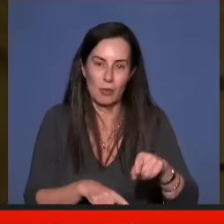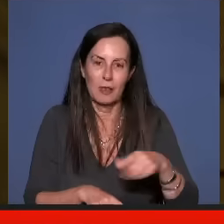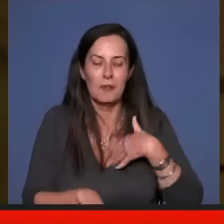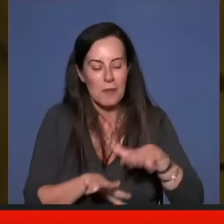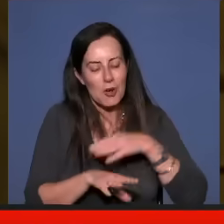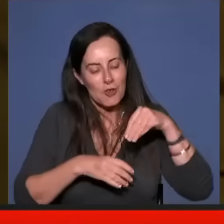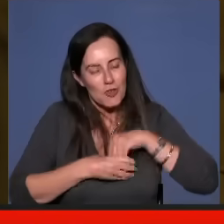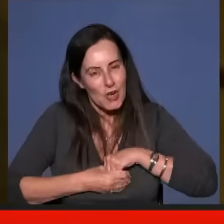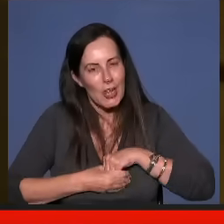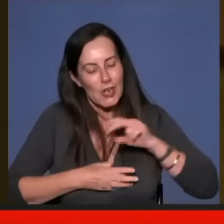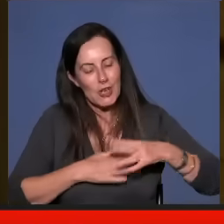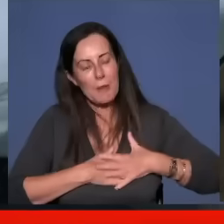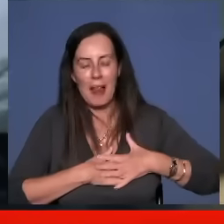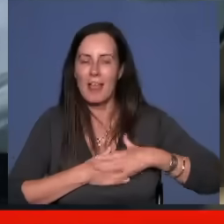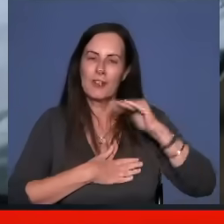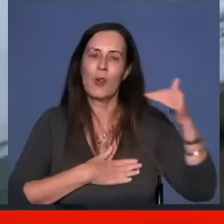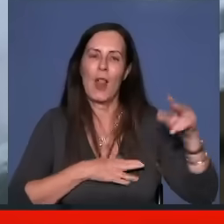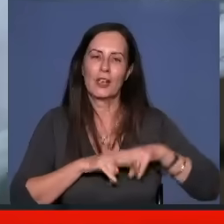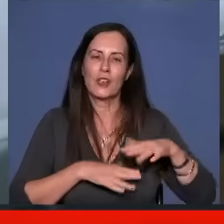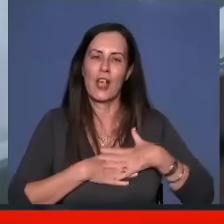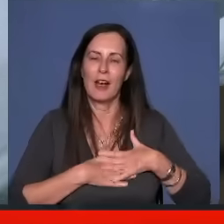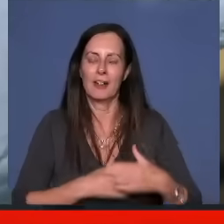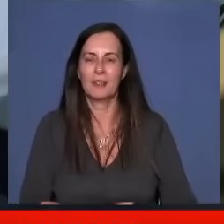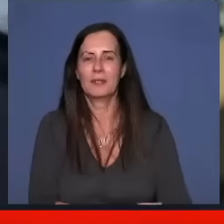משהו בגולני שנשאר איתך.